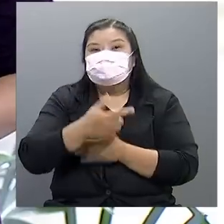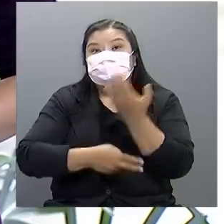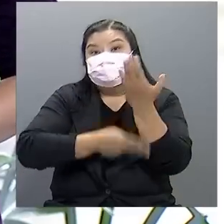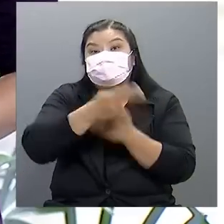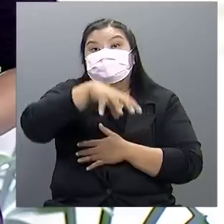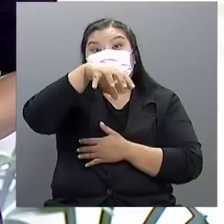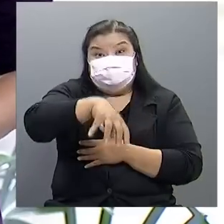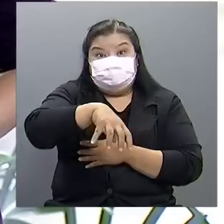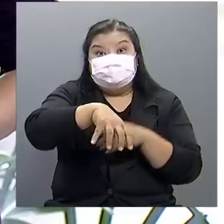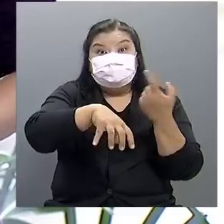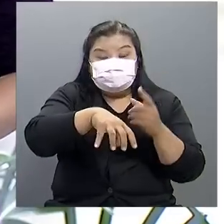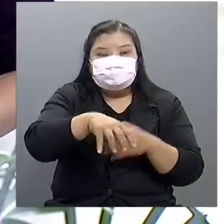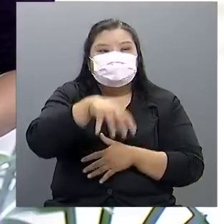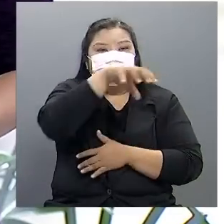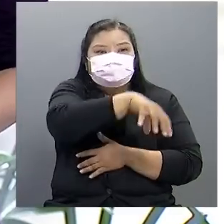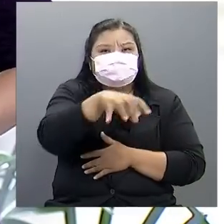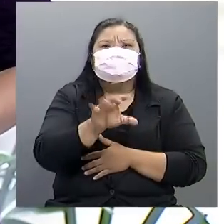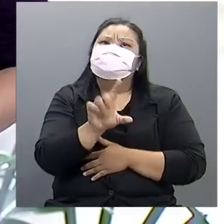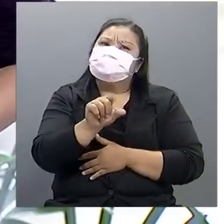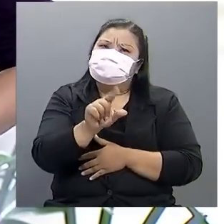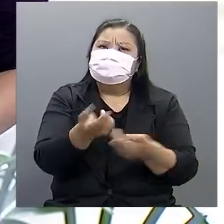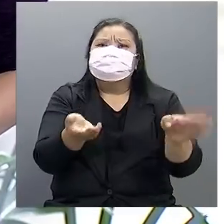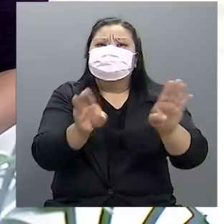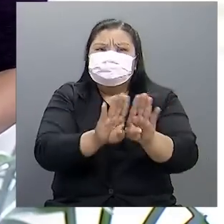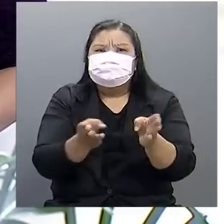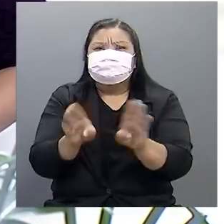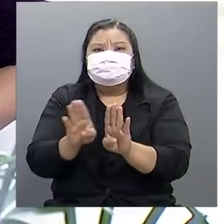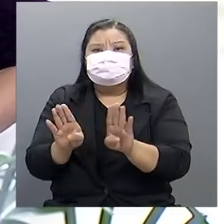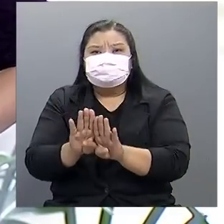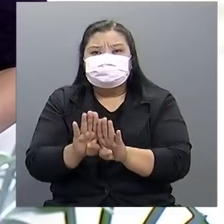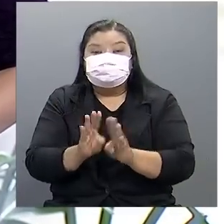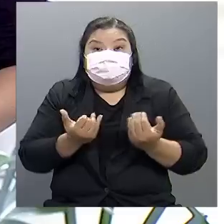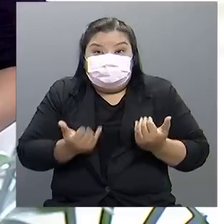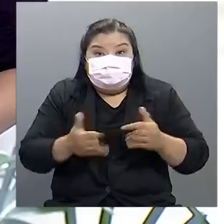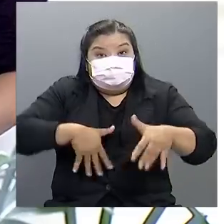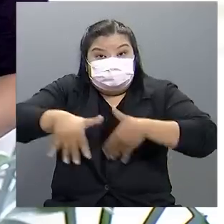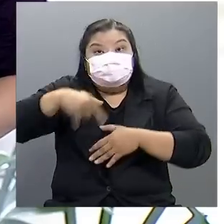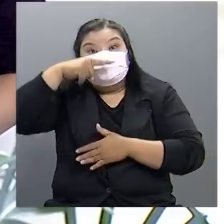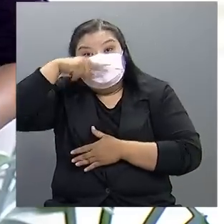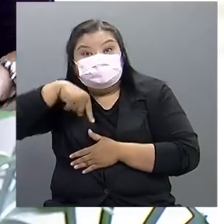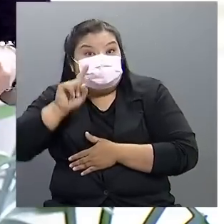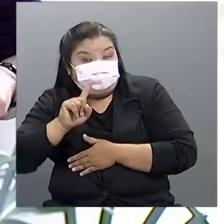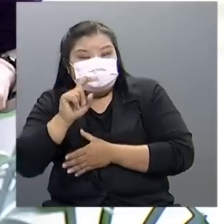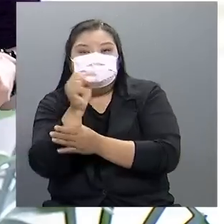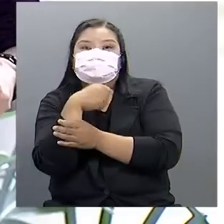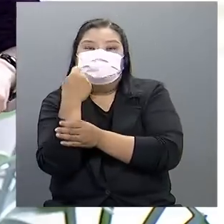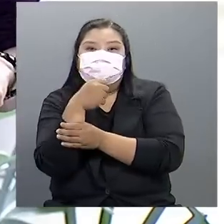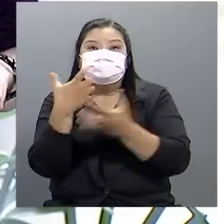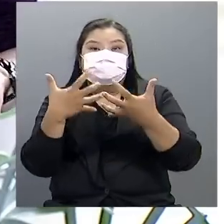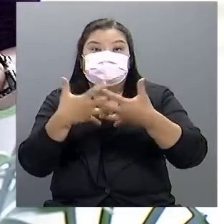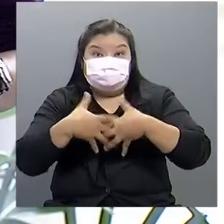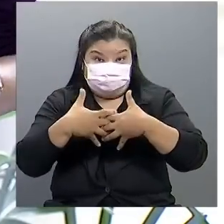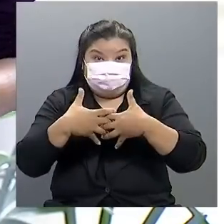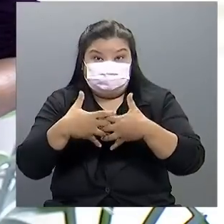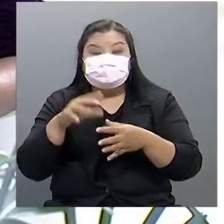แห่งเลยนะคะล่าสุดค่ะ คนไทยต้ไม่ทิงกันนะคะสภาวอาหกรเทเทแงประเทศไยร่วมมื